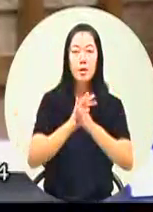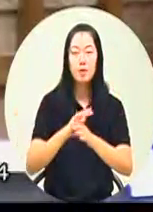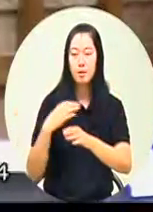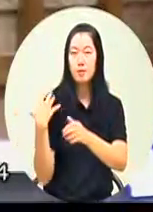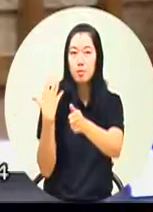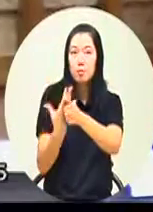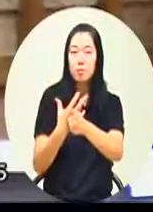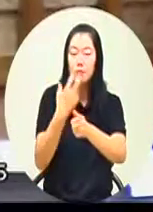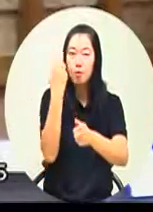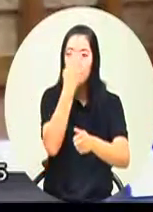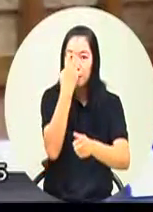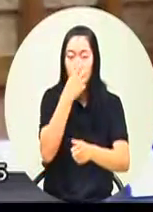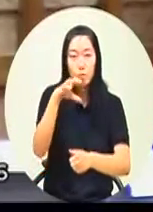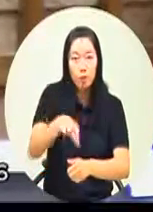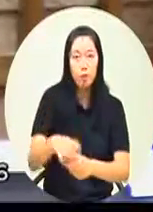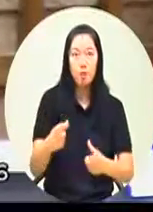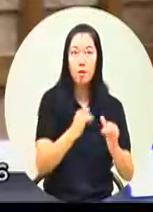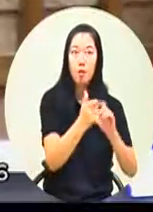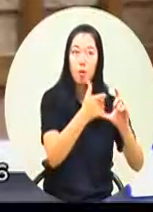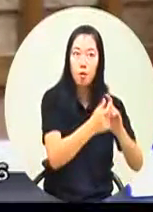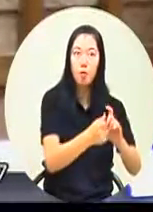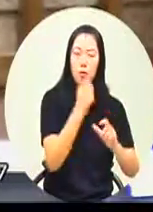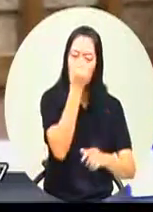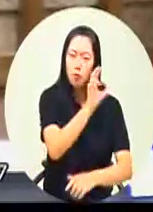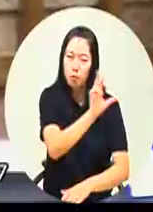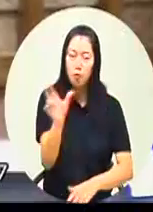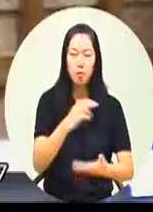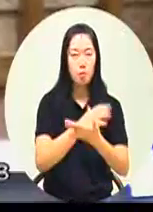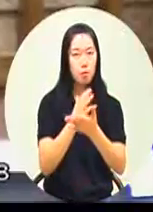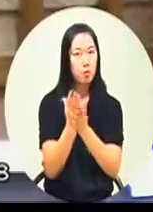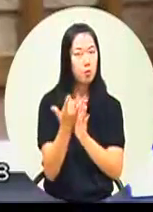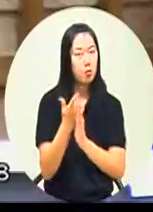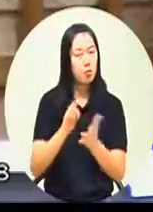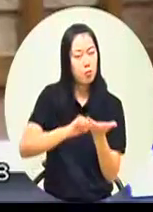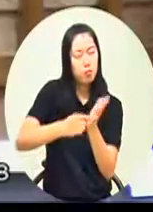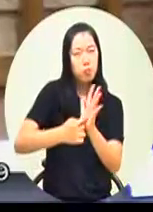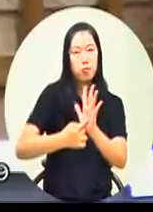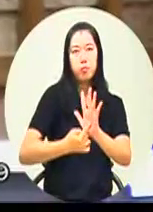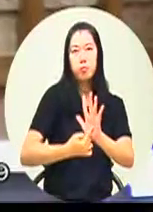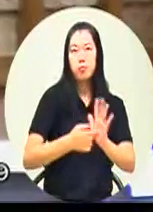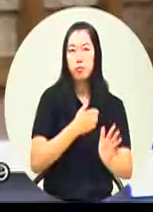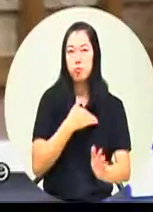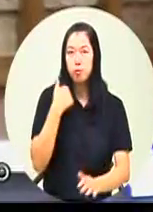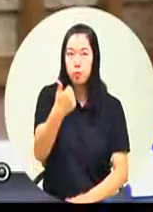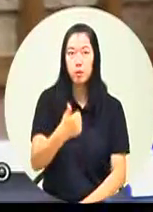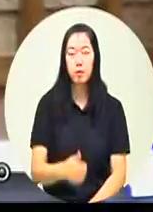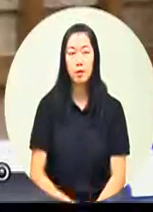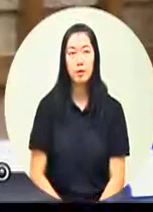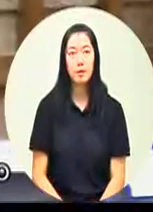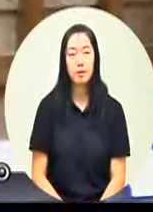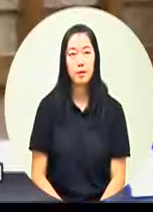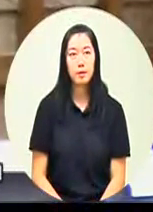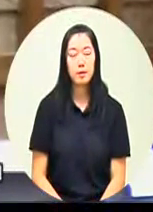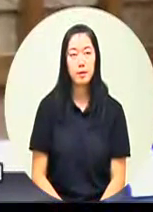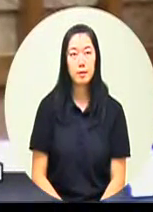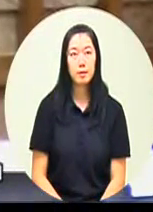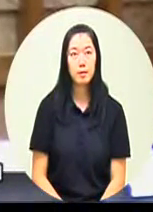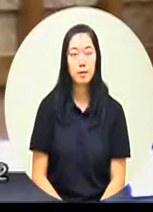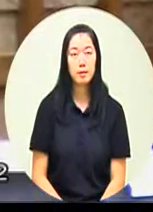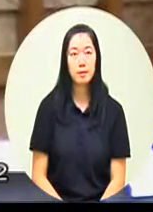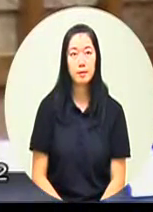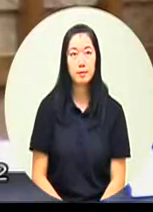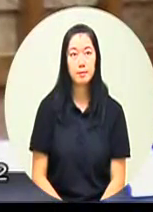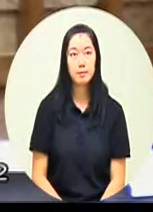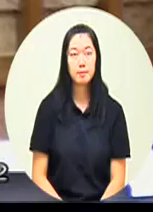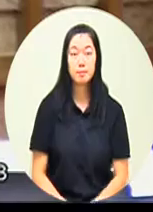点，还有社区的各个特色，我觉得都已经发挥得很够了。所以我希望我们上一次在看到